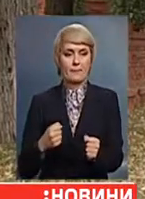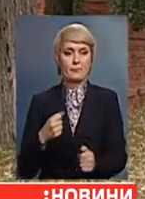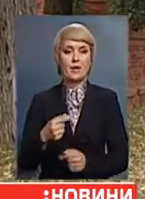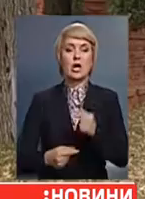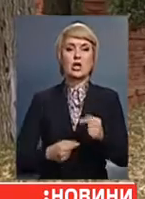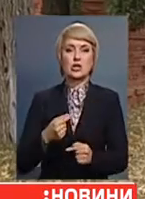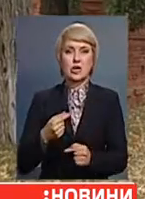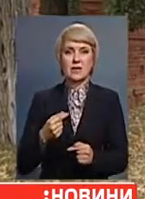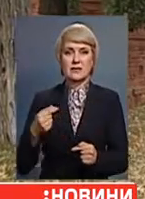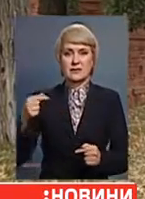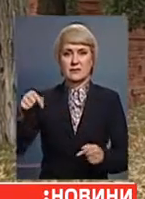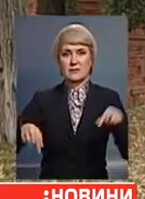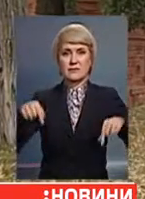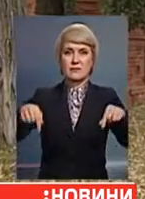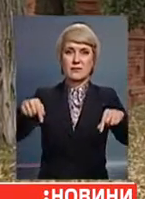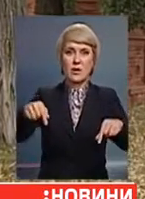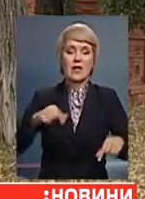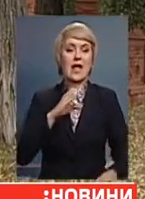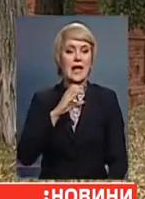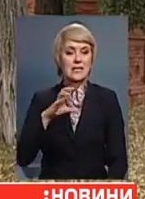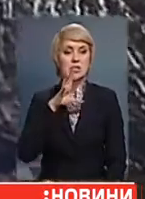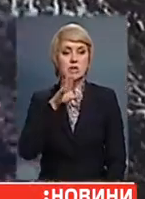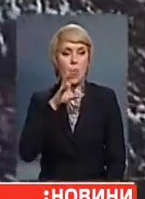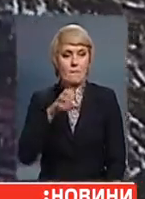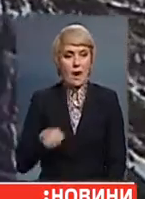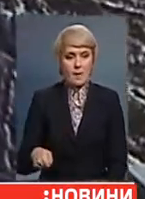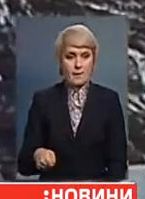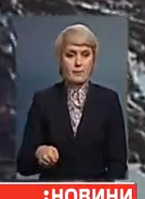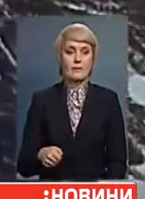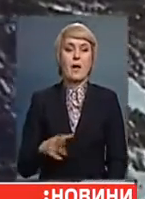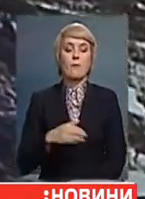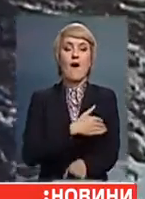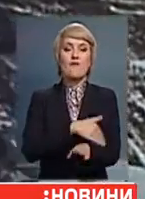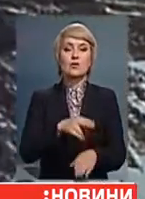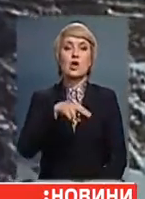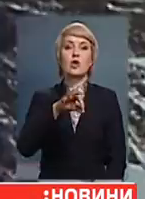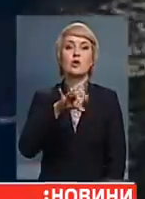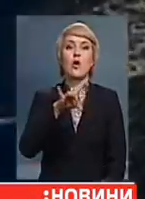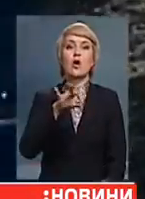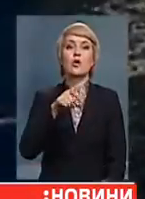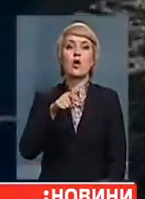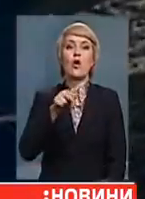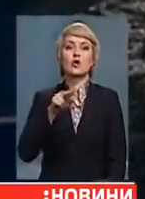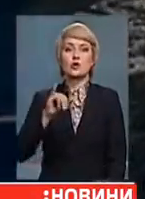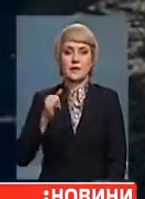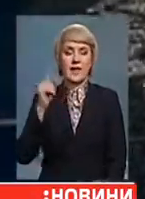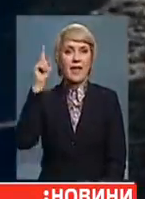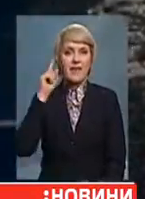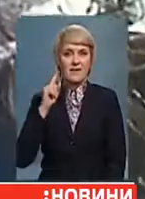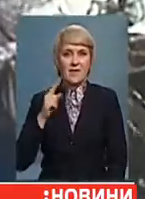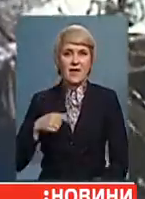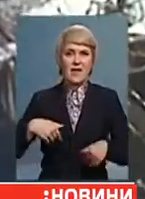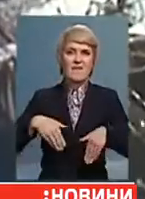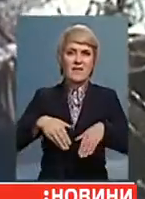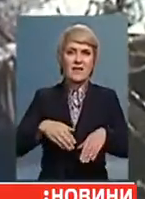декілька людей стояли есесівці з собаками. По вулиці Дорогожицькій євреїв вели далі, підганяючи кийками.